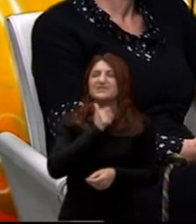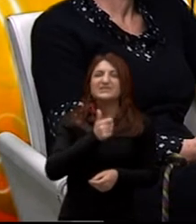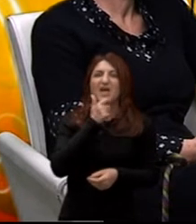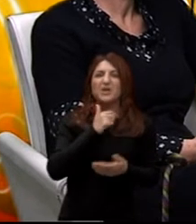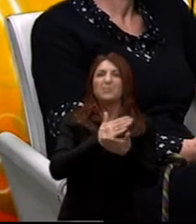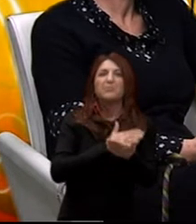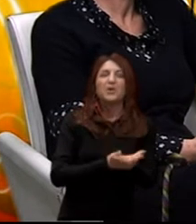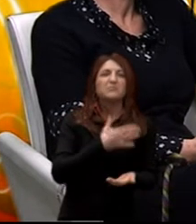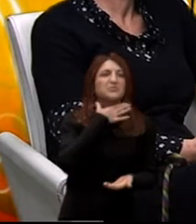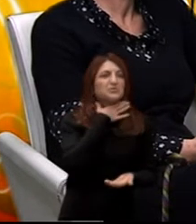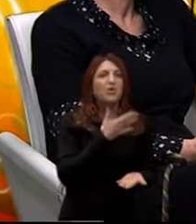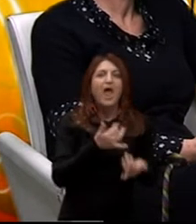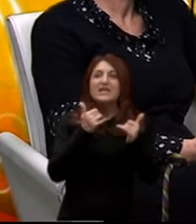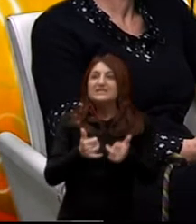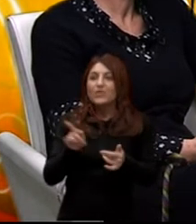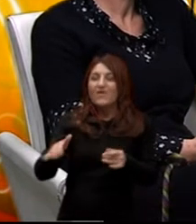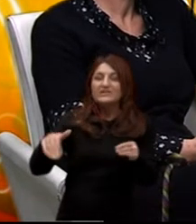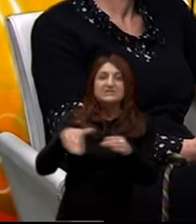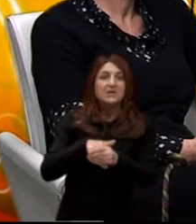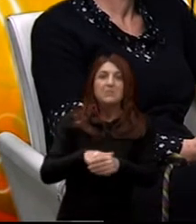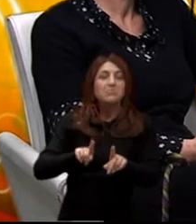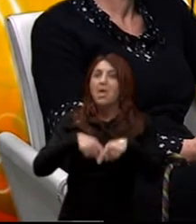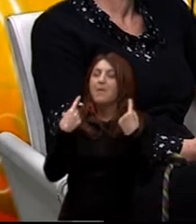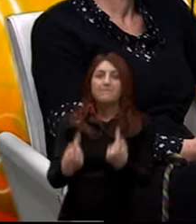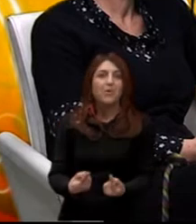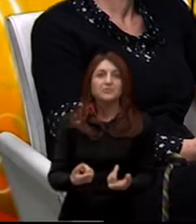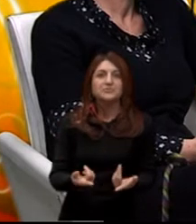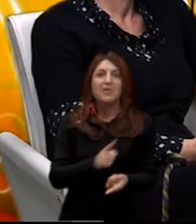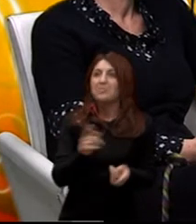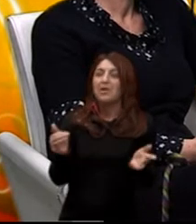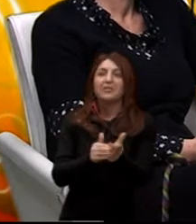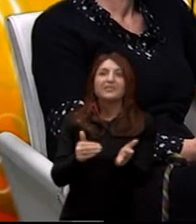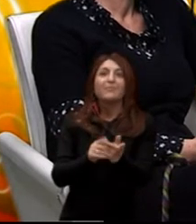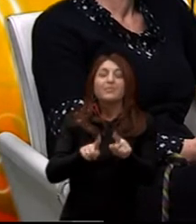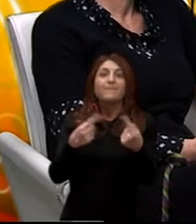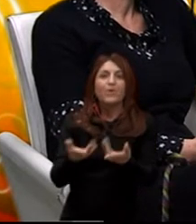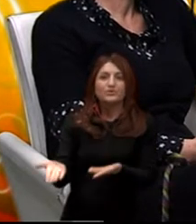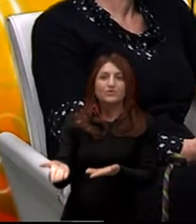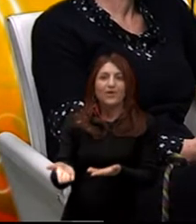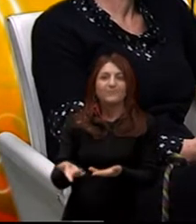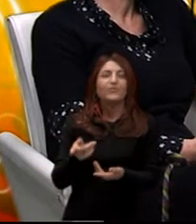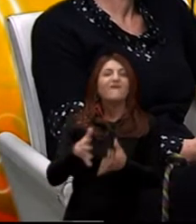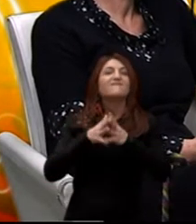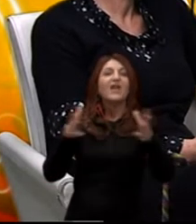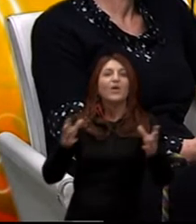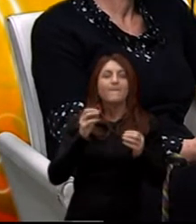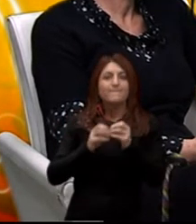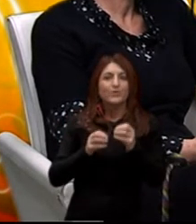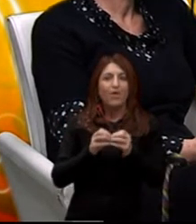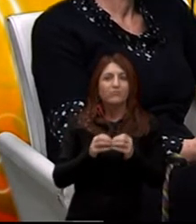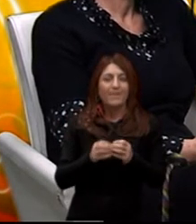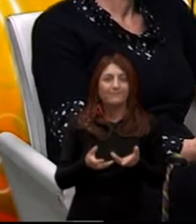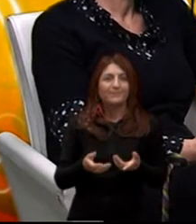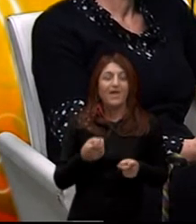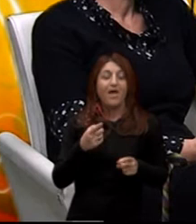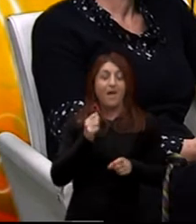programima za zanimanja koja uopće više ne postoje niti se traže. I veliki je problem tih kvota koje jesu,